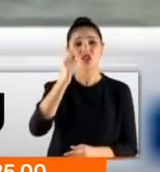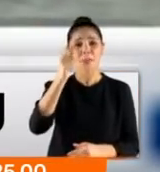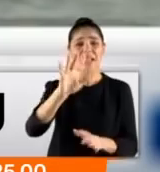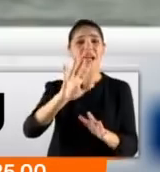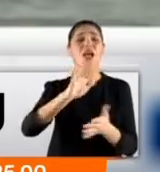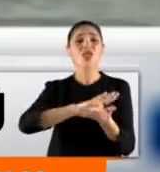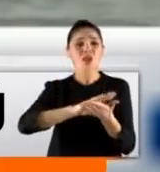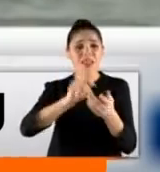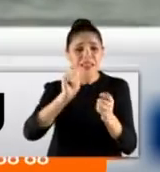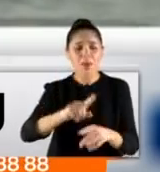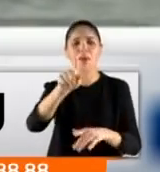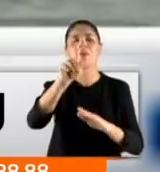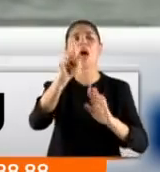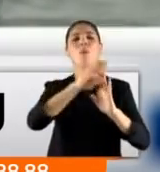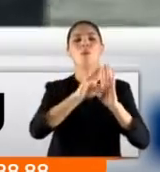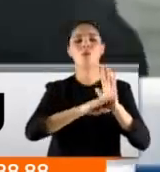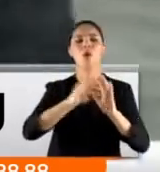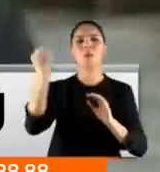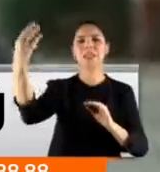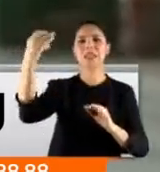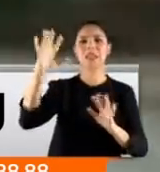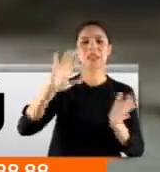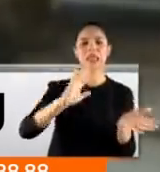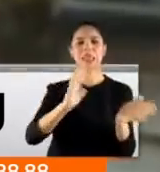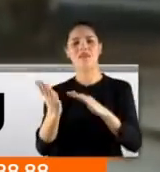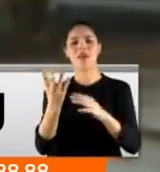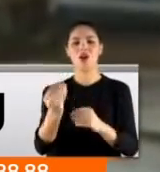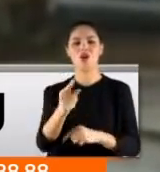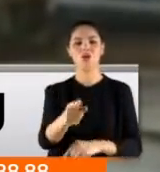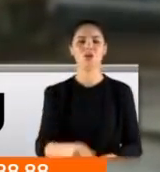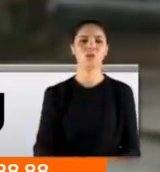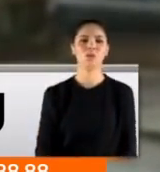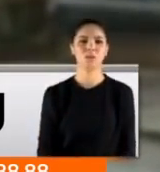de üstüne yayın sırasında kullanılan ışık düştü.